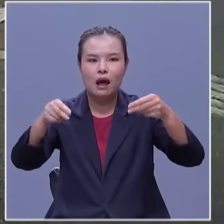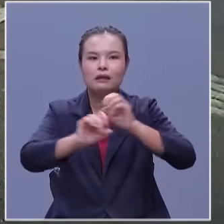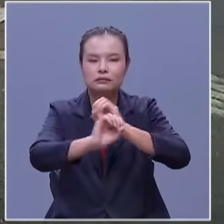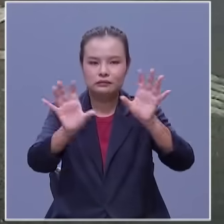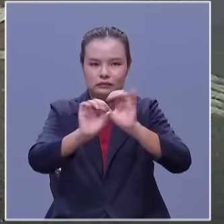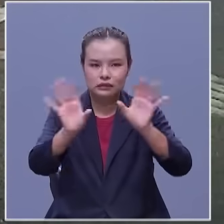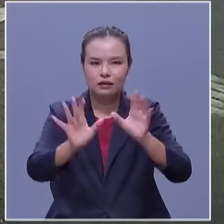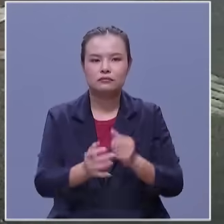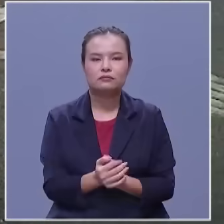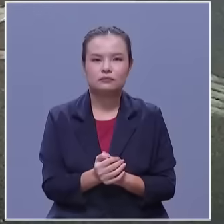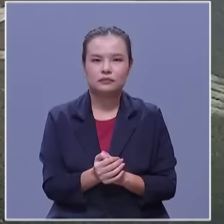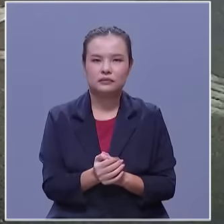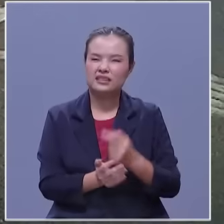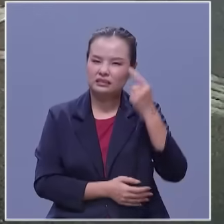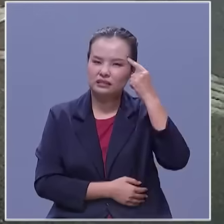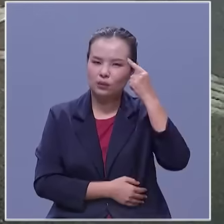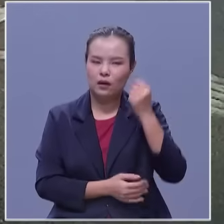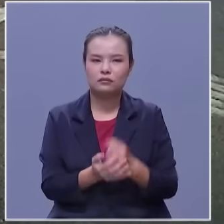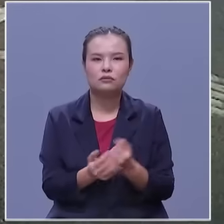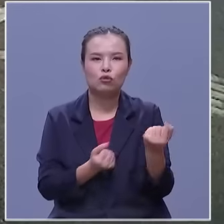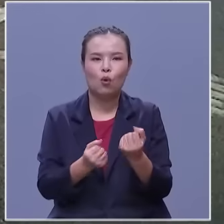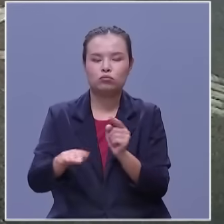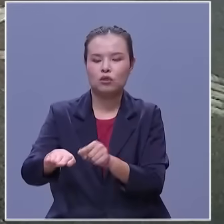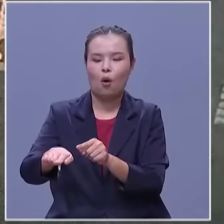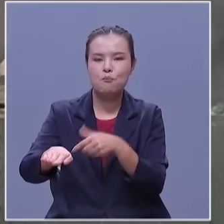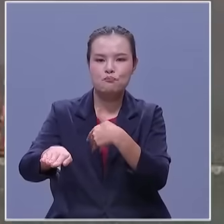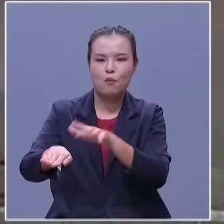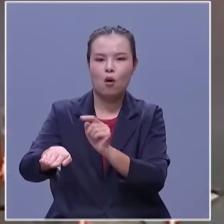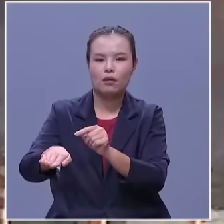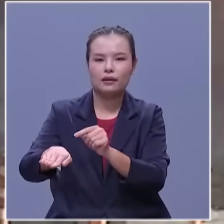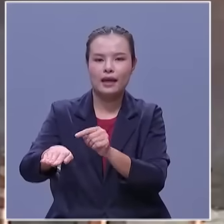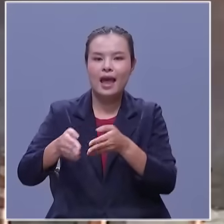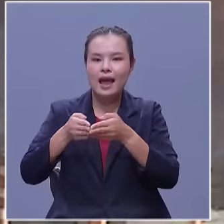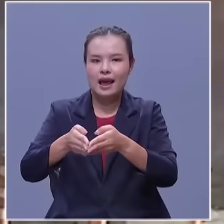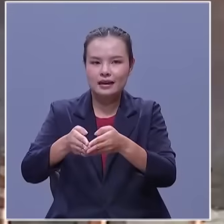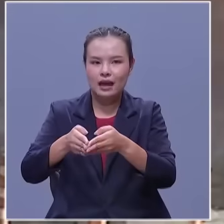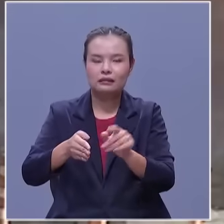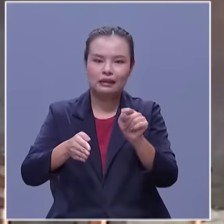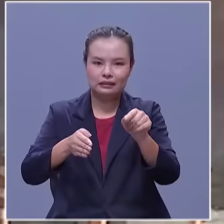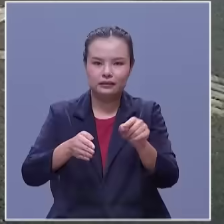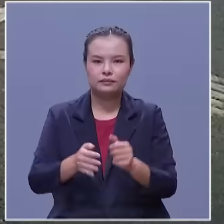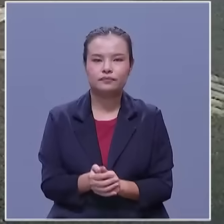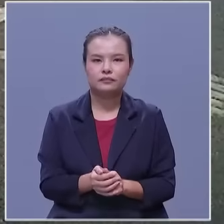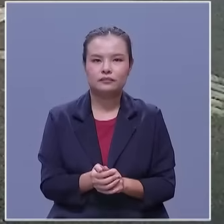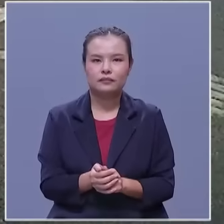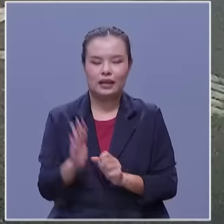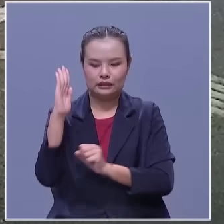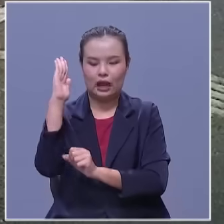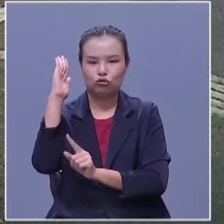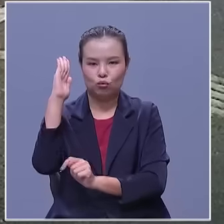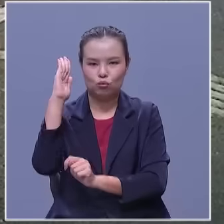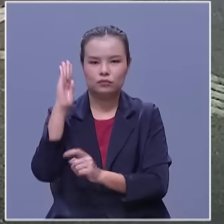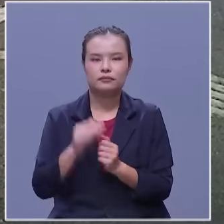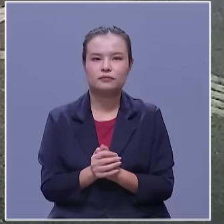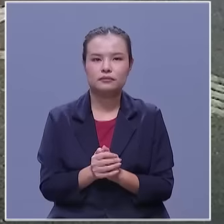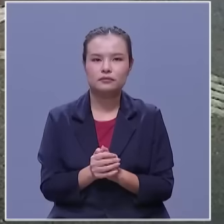เจนนะคะรถคันนี้ปรากฏว่าไปจอดทิ้งไว้ใกล้กับท่าเรือแห่งหนึ่งนี่คันนี้ที่จังหวัดสตูลซึ่ง